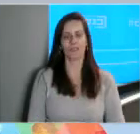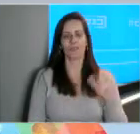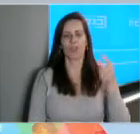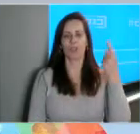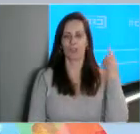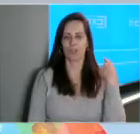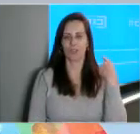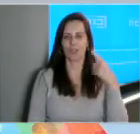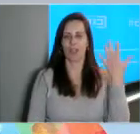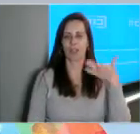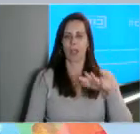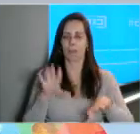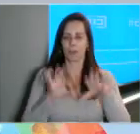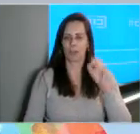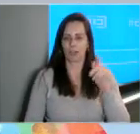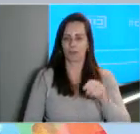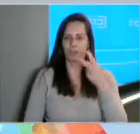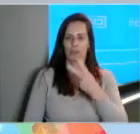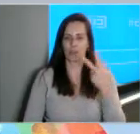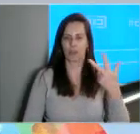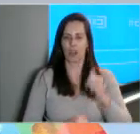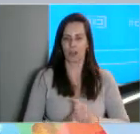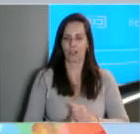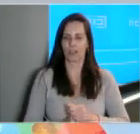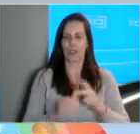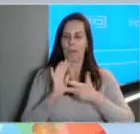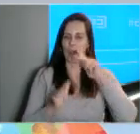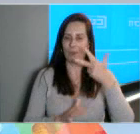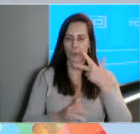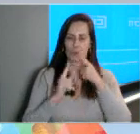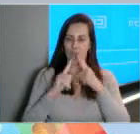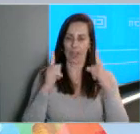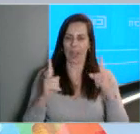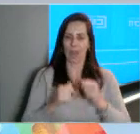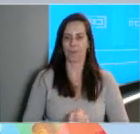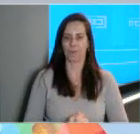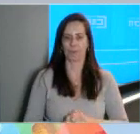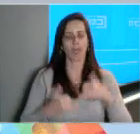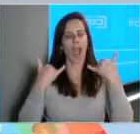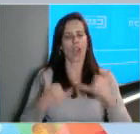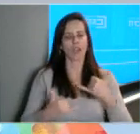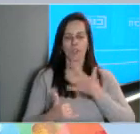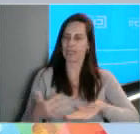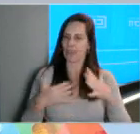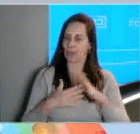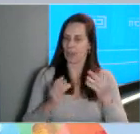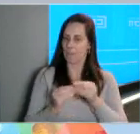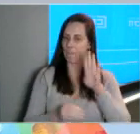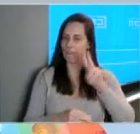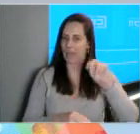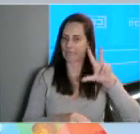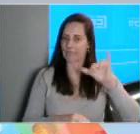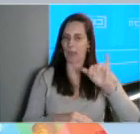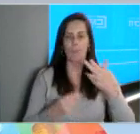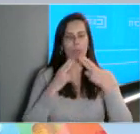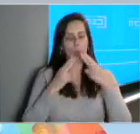בשבוע שעבר נערכה מערכת הבחירות לכנסת ה-23, השלישית בתוך שנה אחת. עכשיו נרצה לבדוק עם בנצי רובין